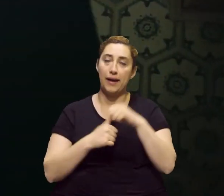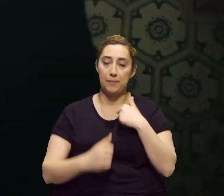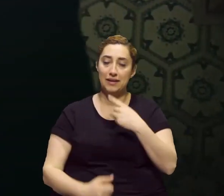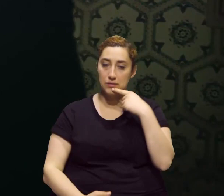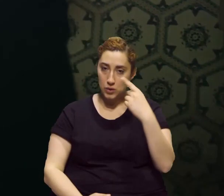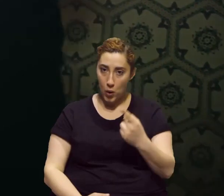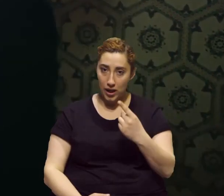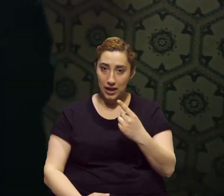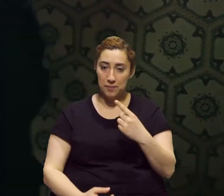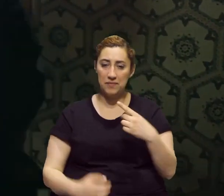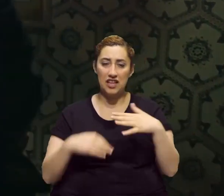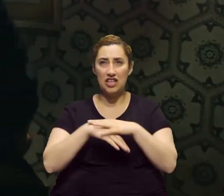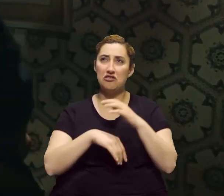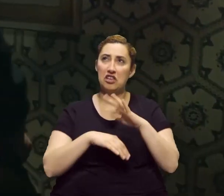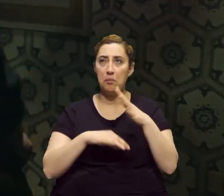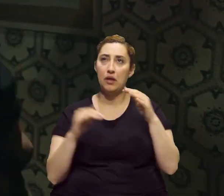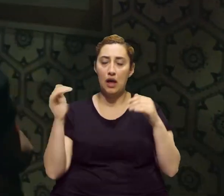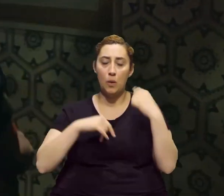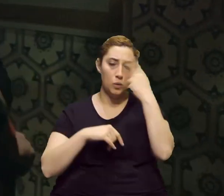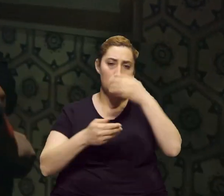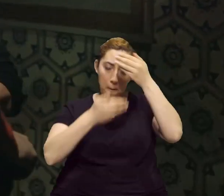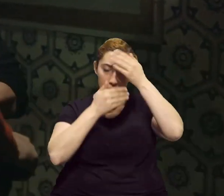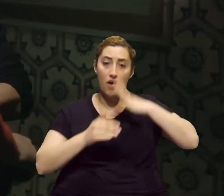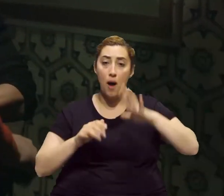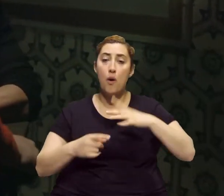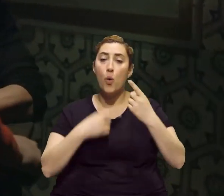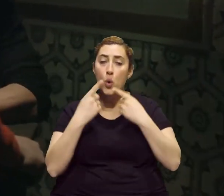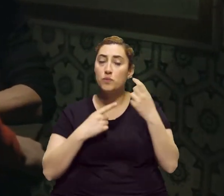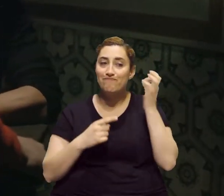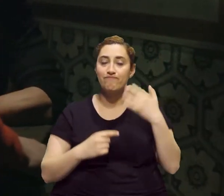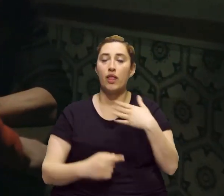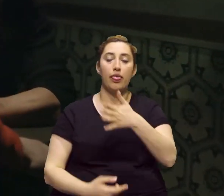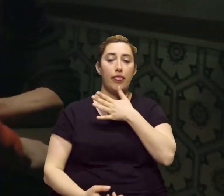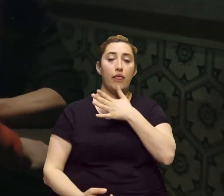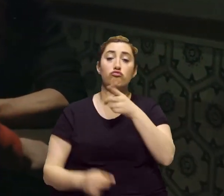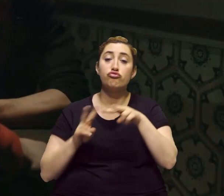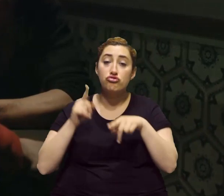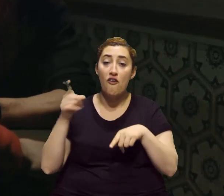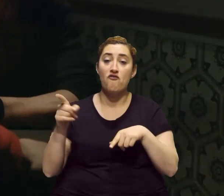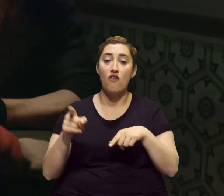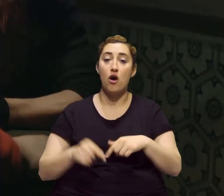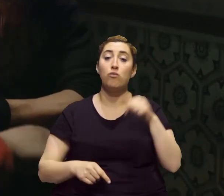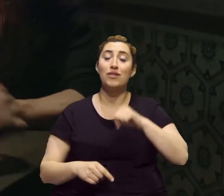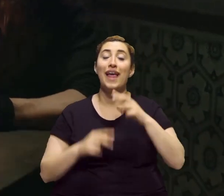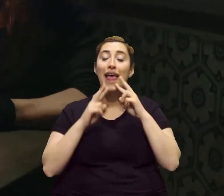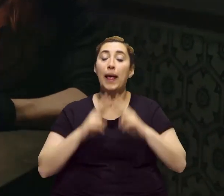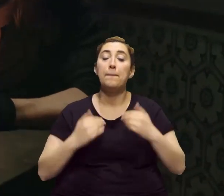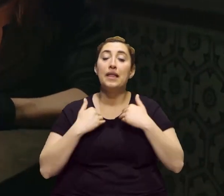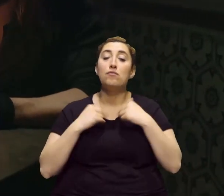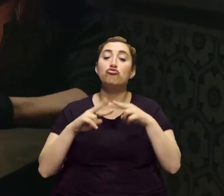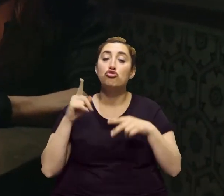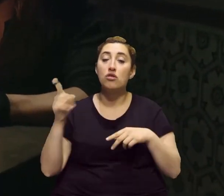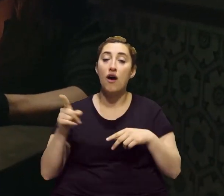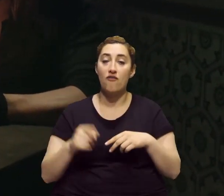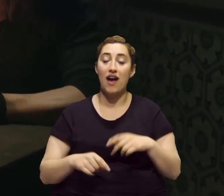anlatayım. Gece yarısı gibi geldi, yüzü kapalıydı. Ama konuşmalarından tanıdım. O Mustafa'ydı. Bundan eminim o